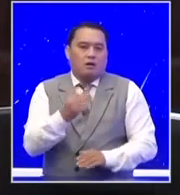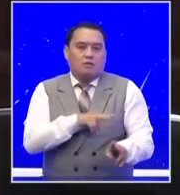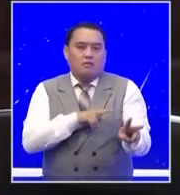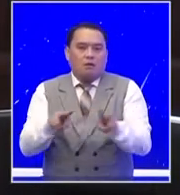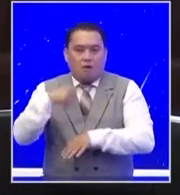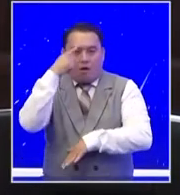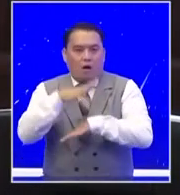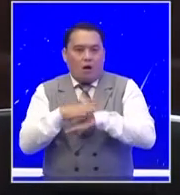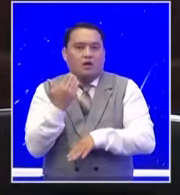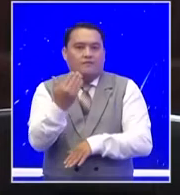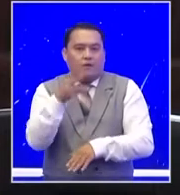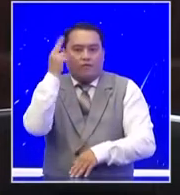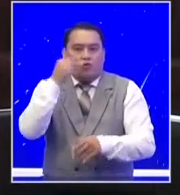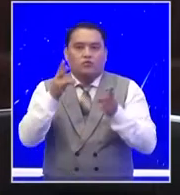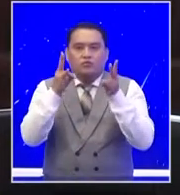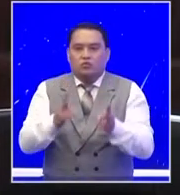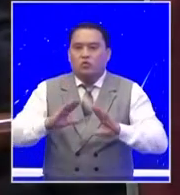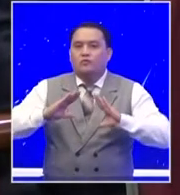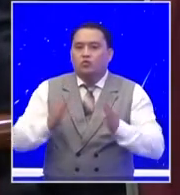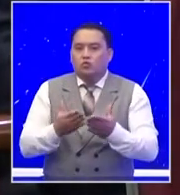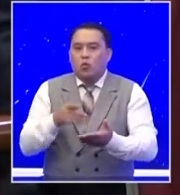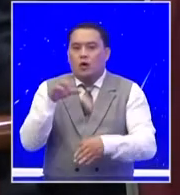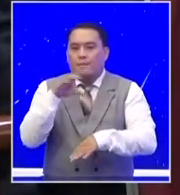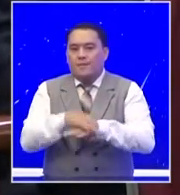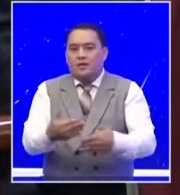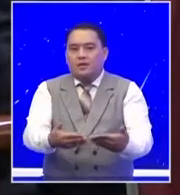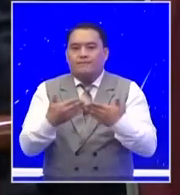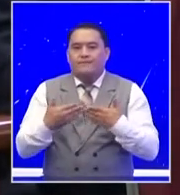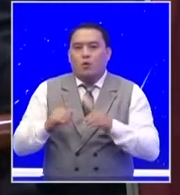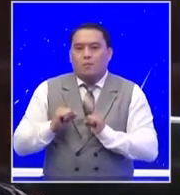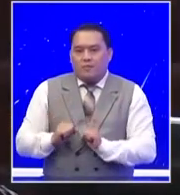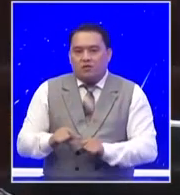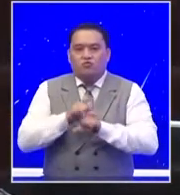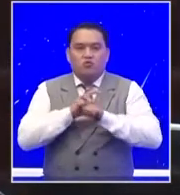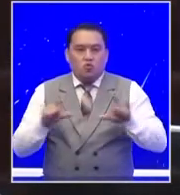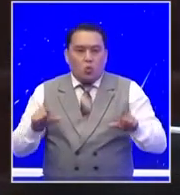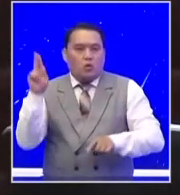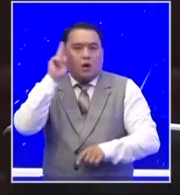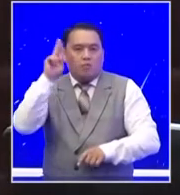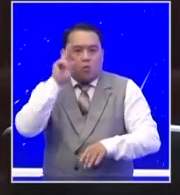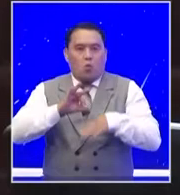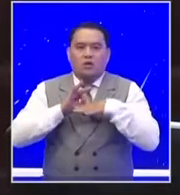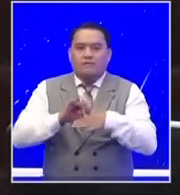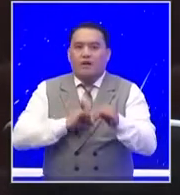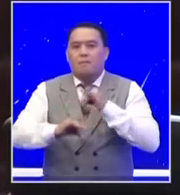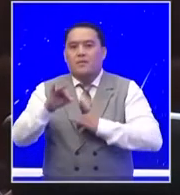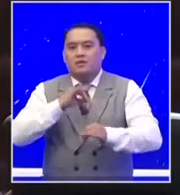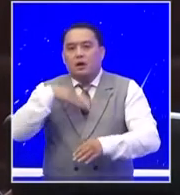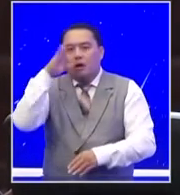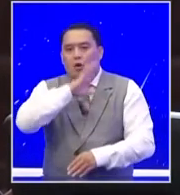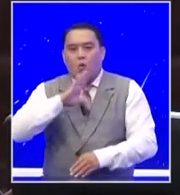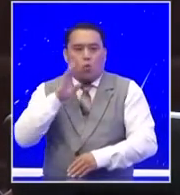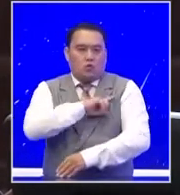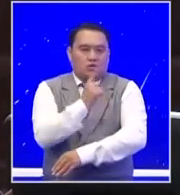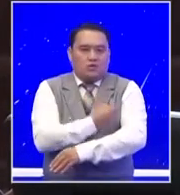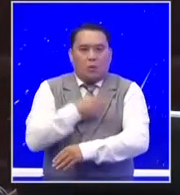наблюдается наибольшее количество случаев, предпринять должные меры. Необходимо в школах проводить классные часы, беседы с родителями, усилить